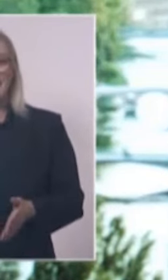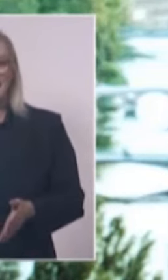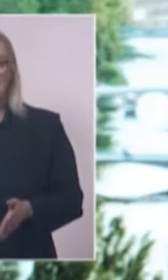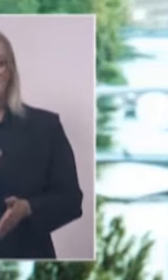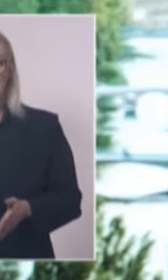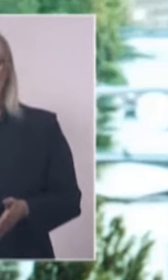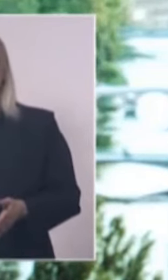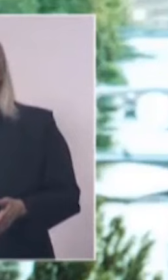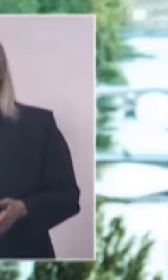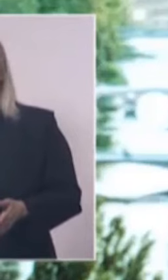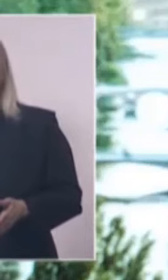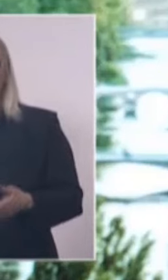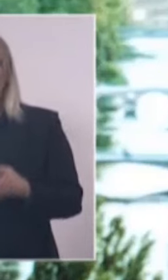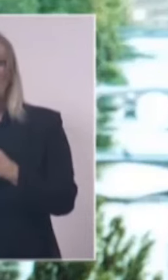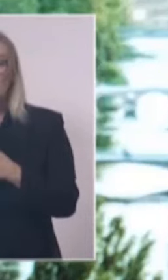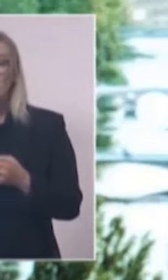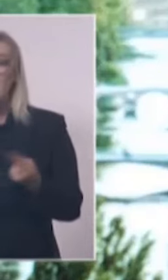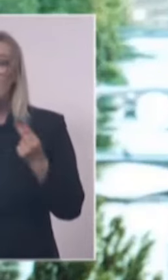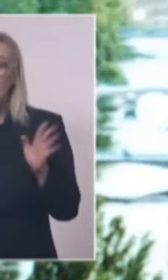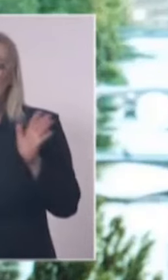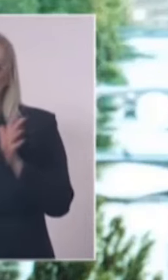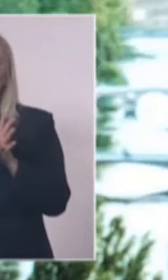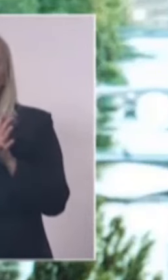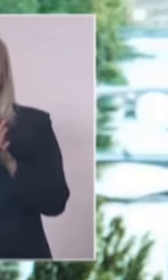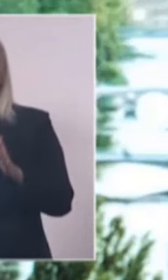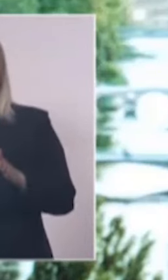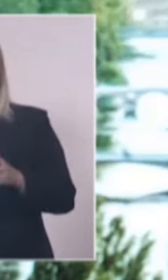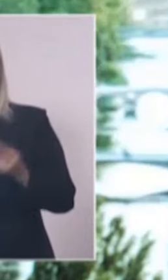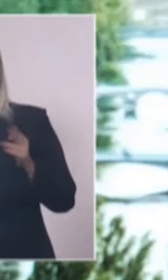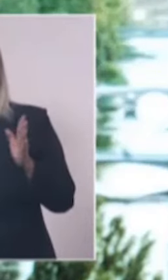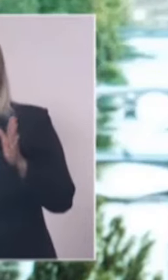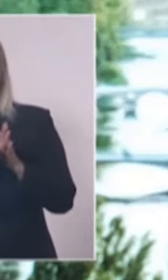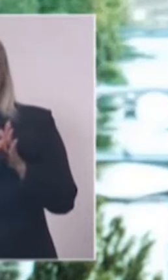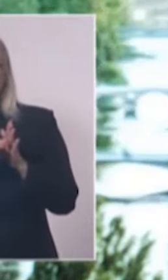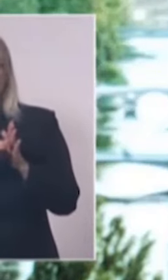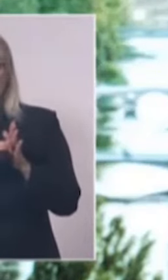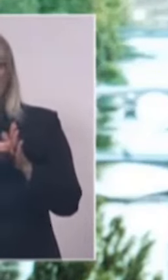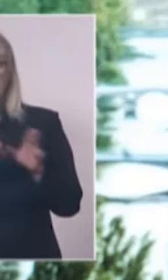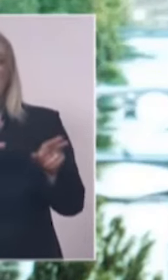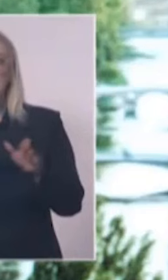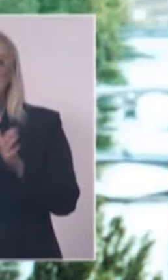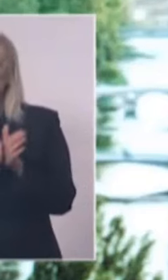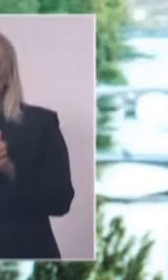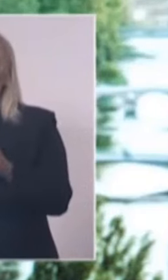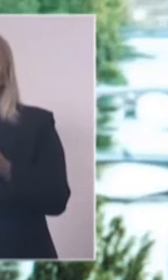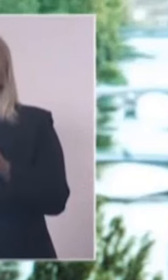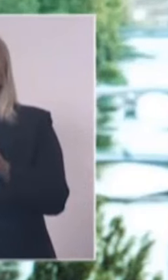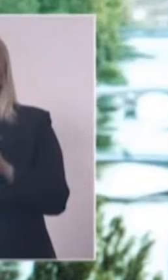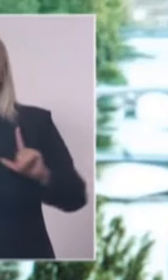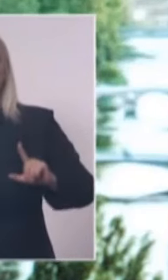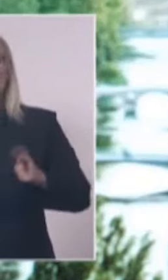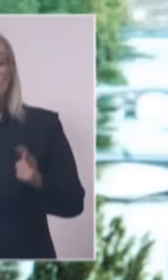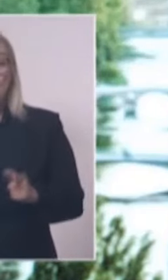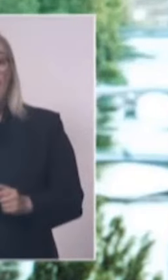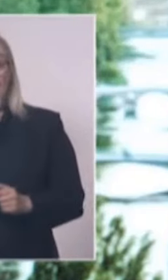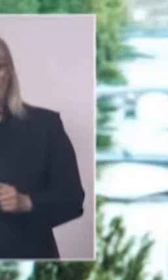што за нив представува прв приоритет, а нивен прв приоритет е истовремено да живеат